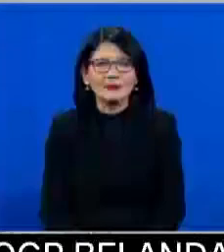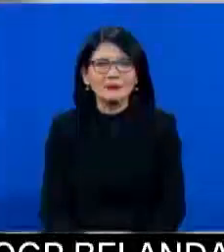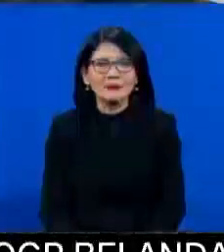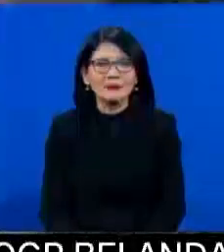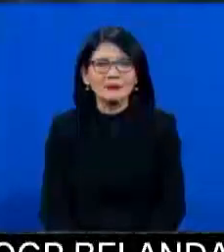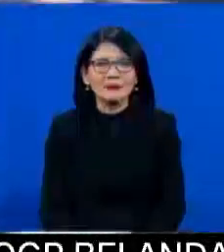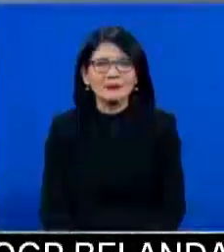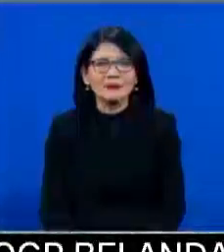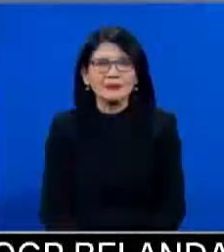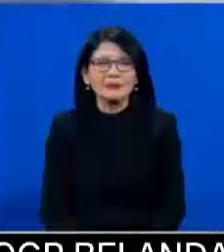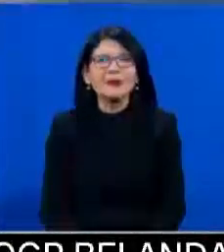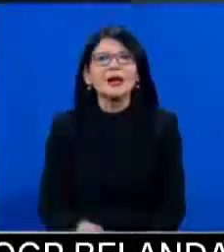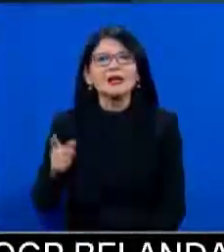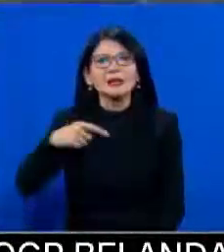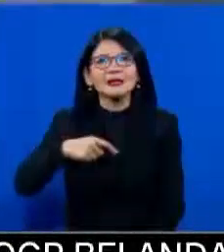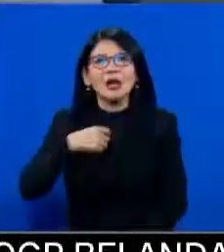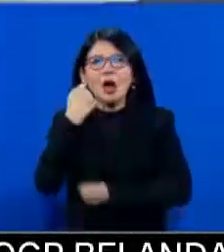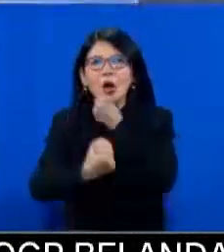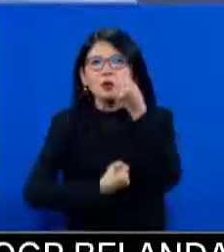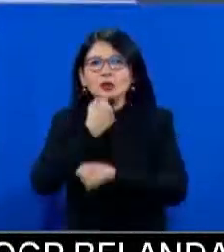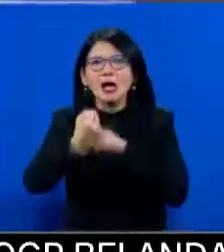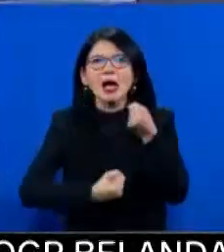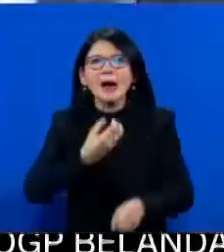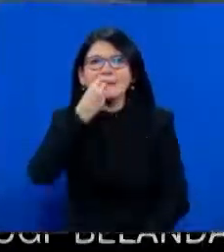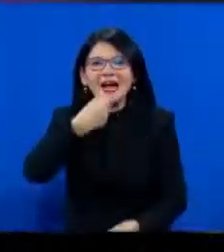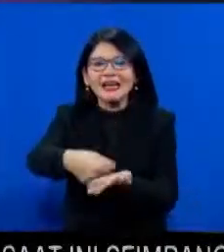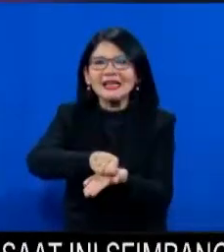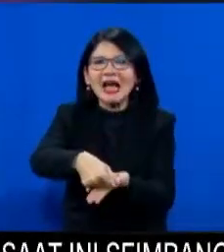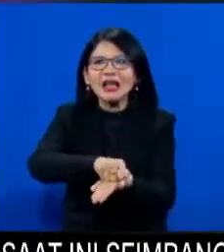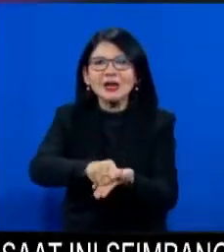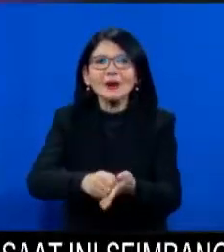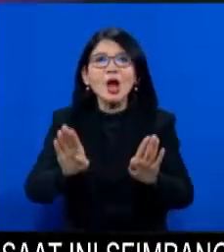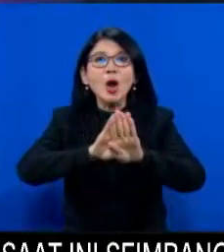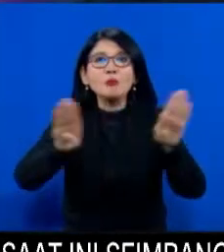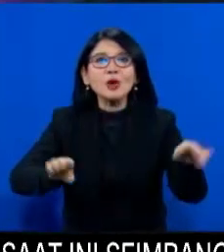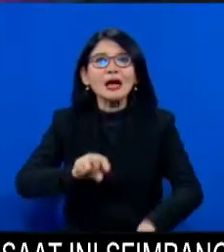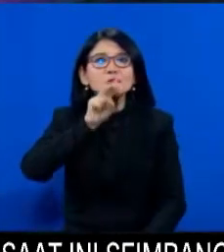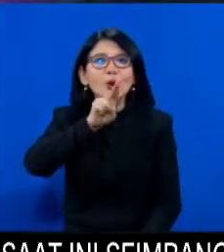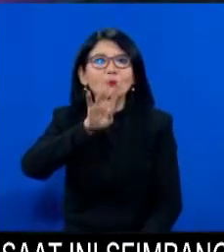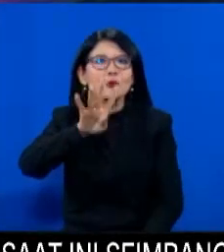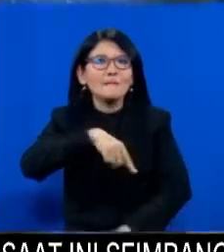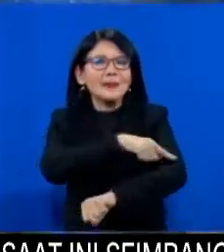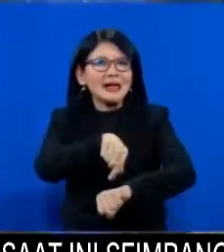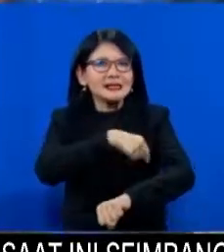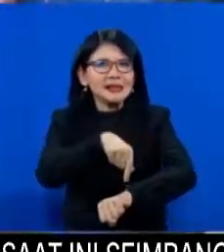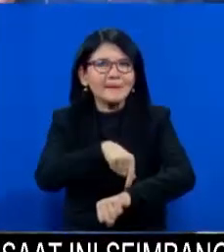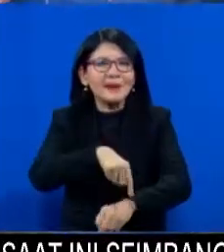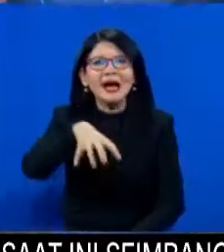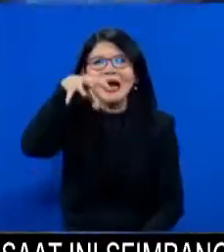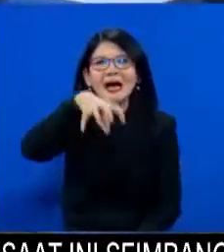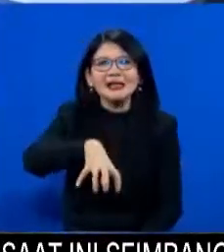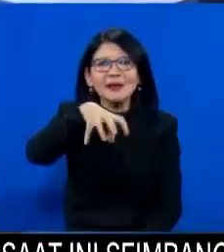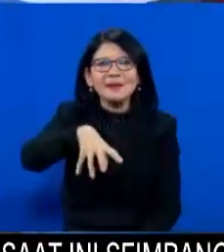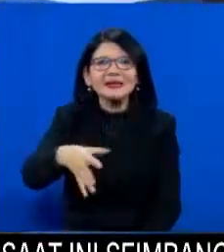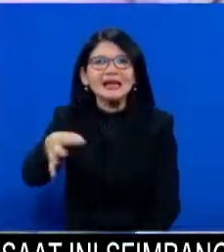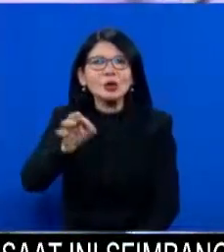Berlabel penyetan Padin, usaha kuliner yang memadukan lauk dengan sambal ini buka selama 24 jam. Bertempat di kawasan Kranggan,